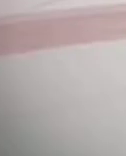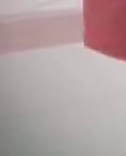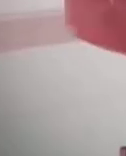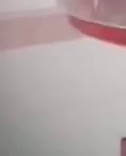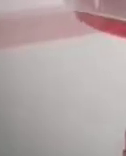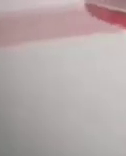Дякую!